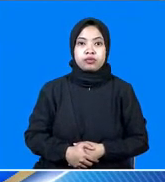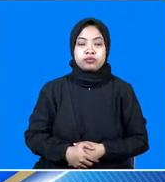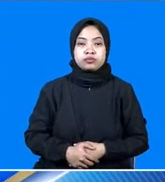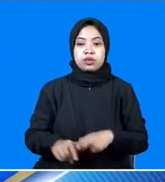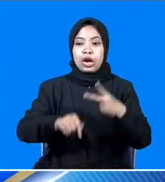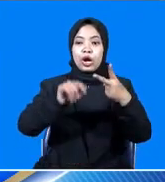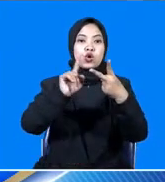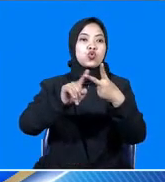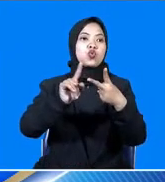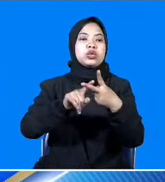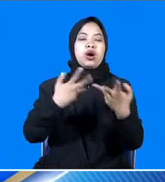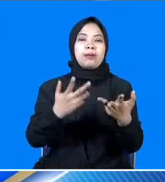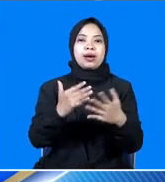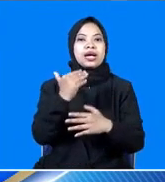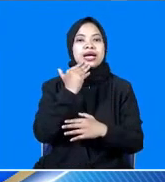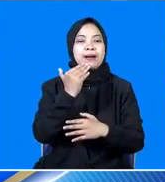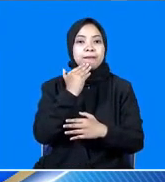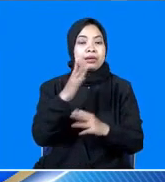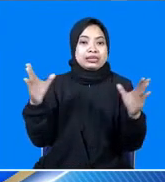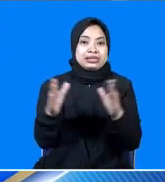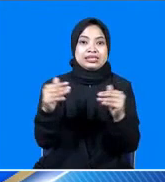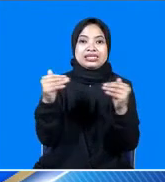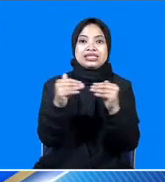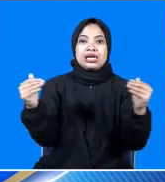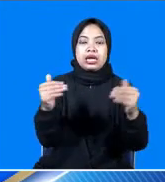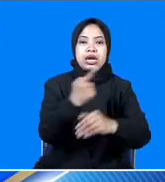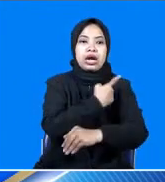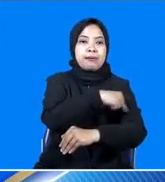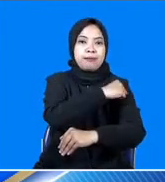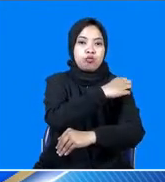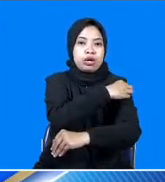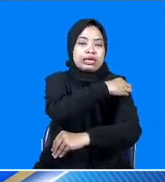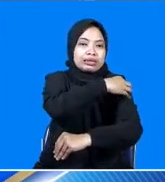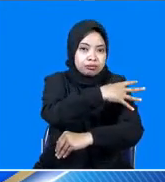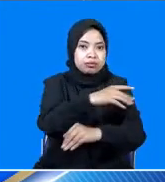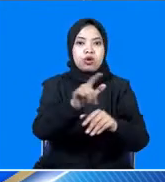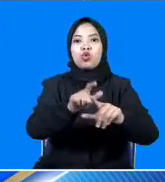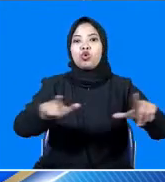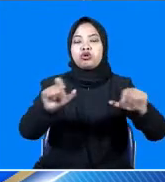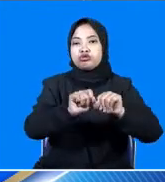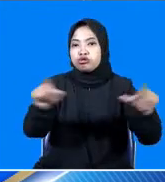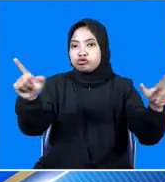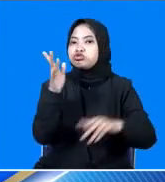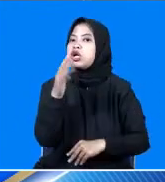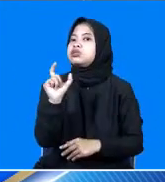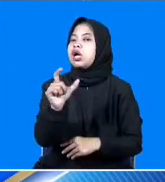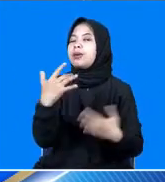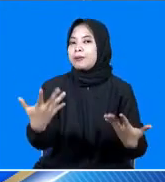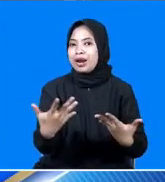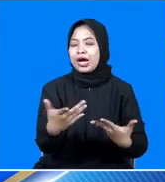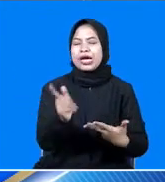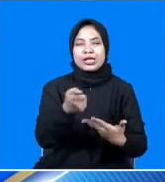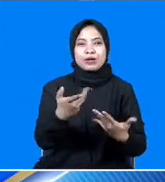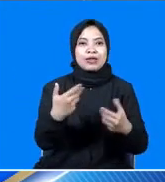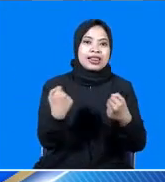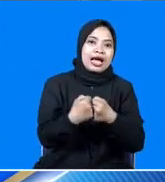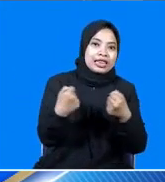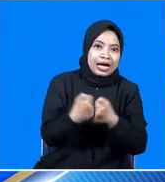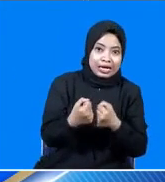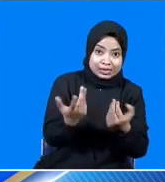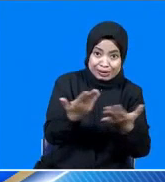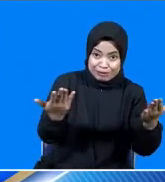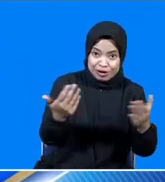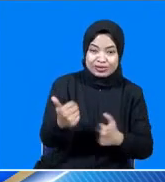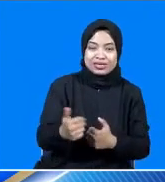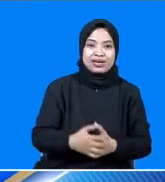yang kedua adalah penyederhanaan standar kompetensi lulusan ini salah satu yang paling game changing Bapak Ibu